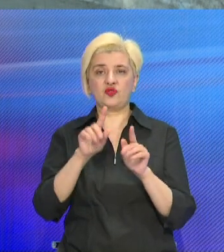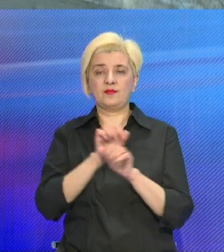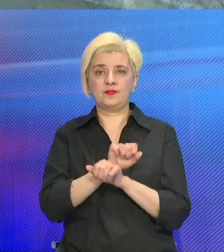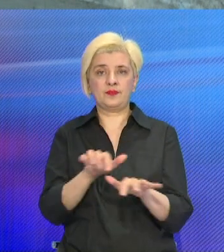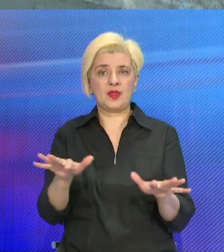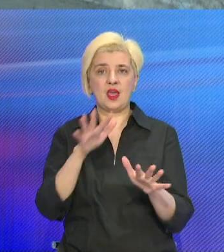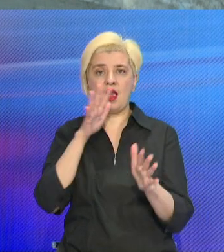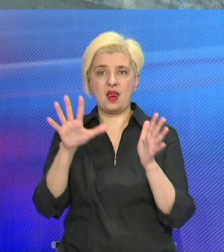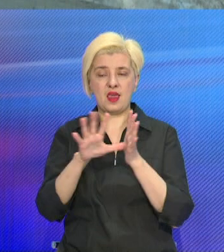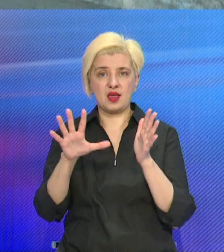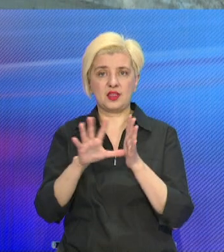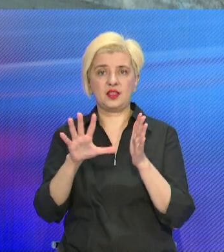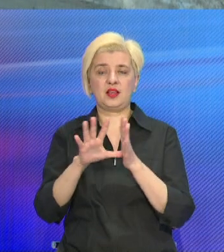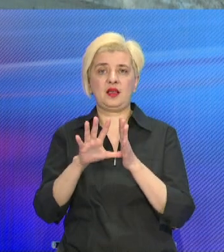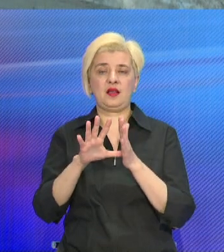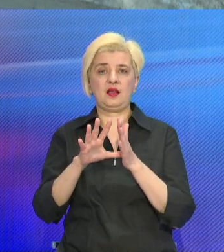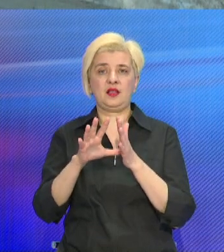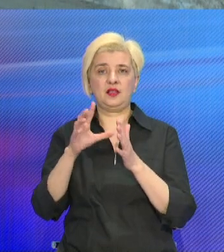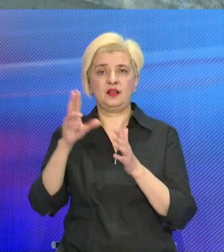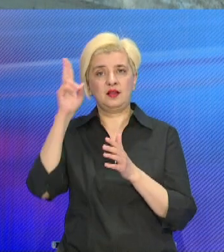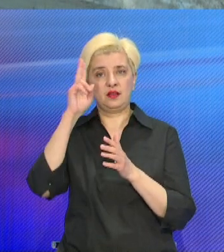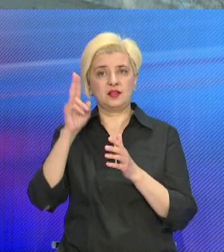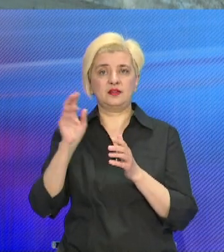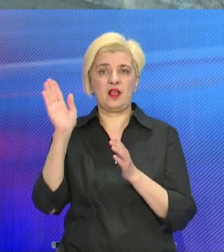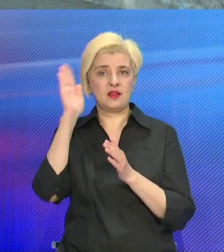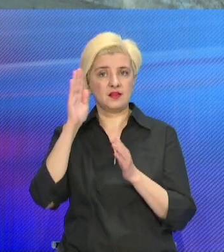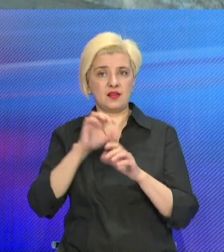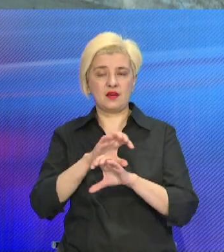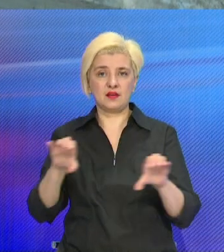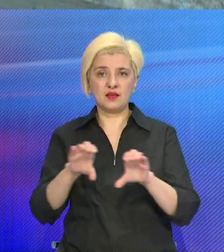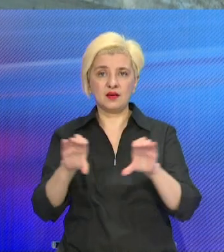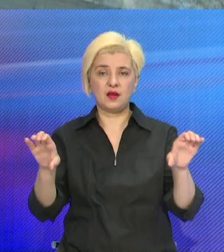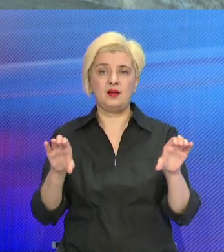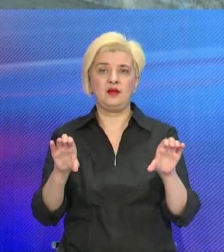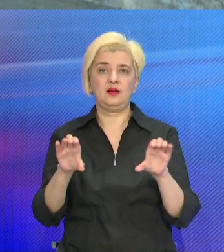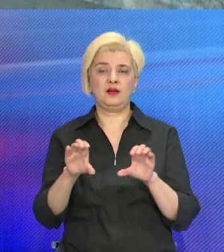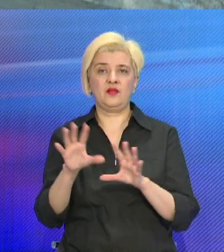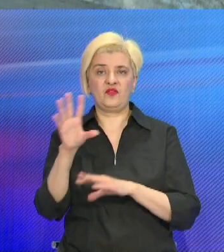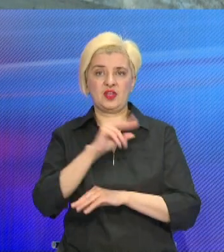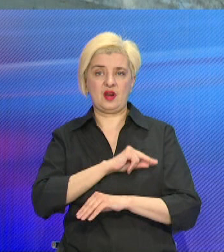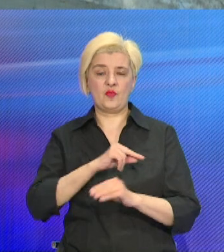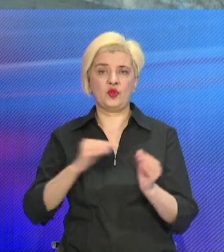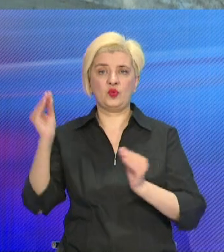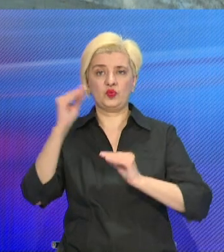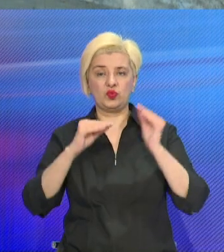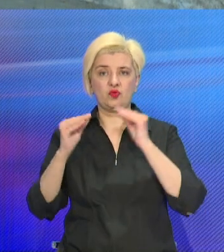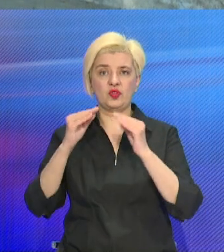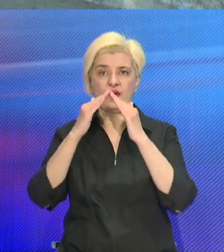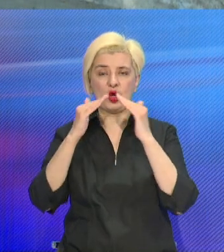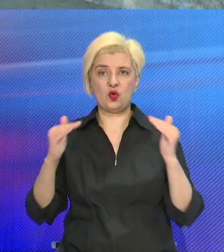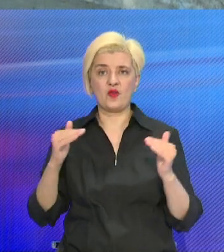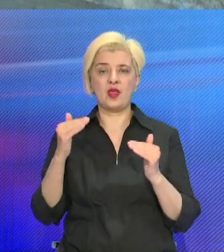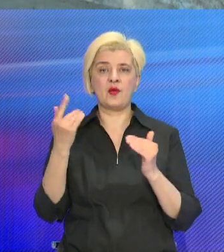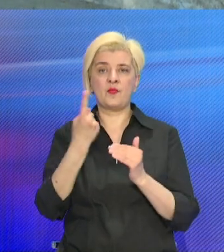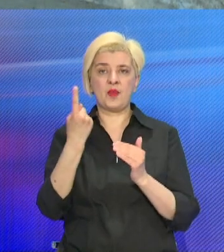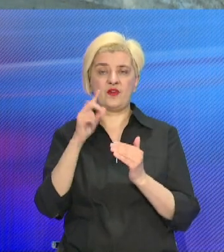сантехника, подвесные потолки, вентиляция. Все сопутствующие работы ведутся. Устройство кровли. Первый блок у нас, блок